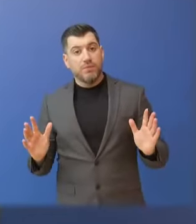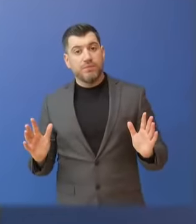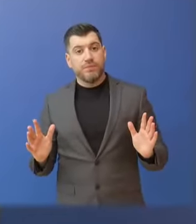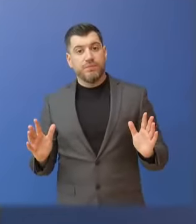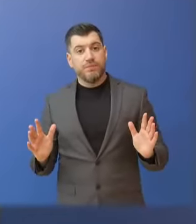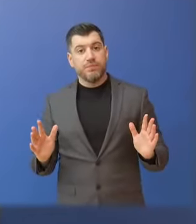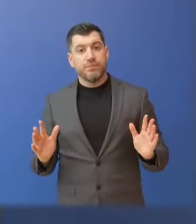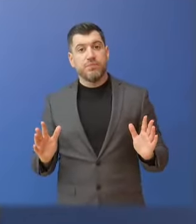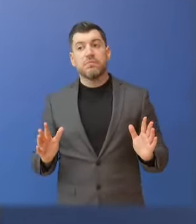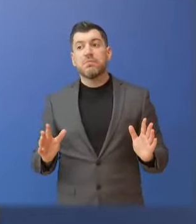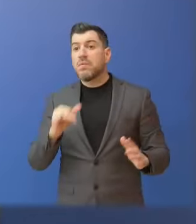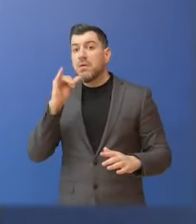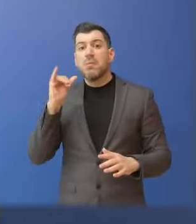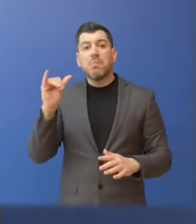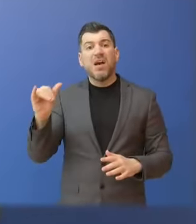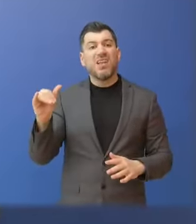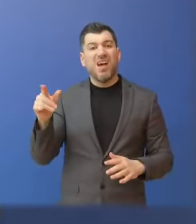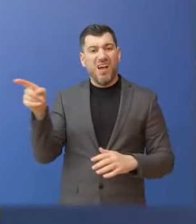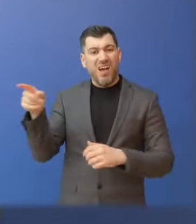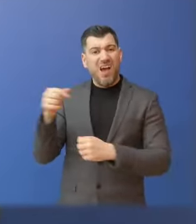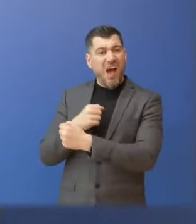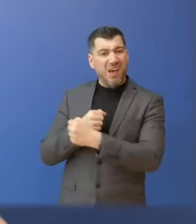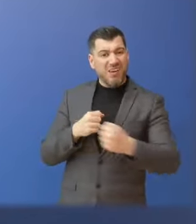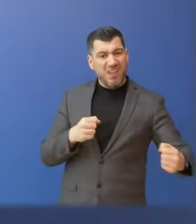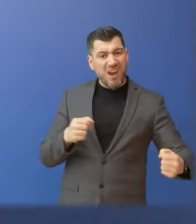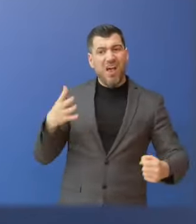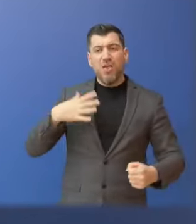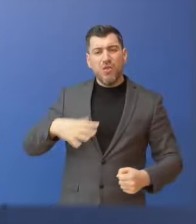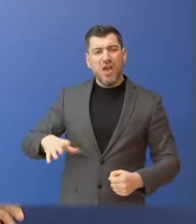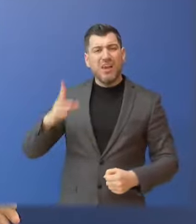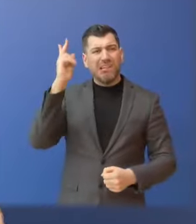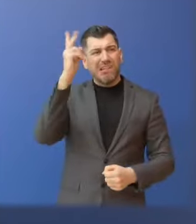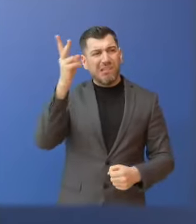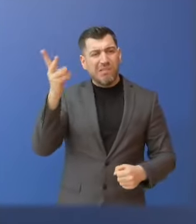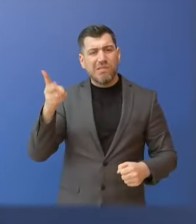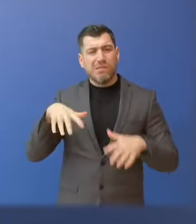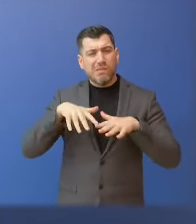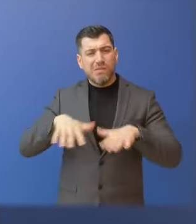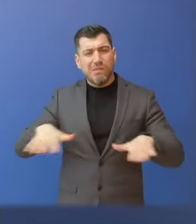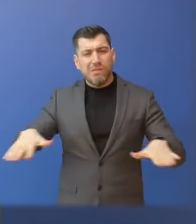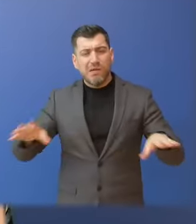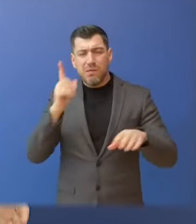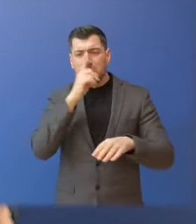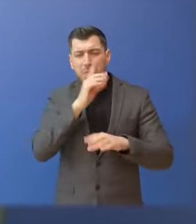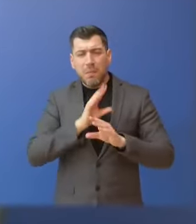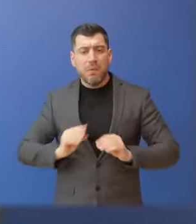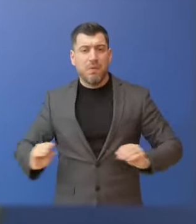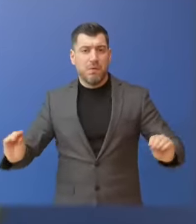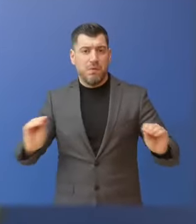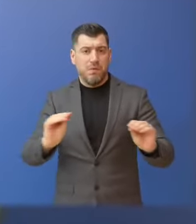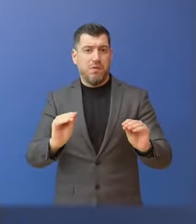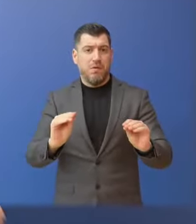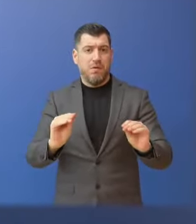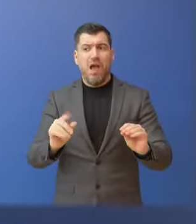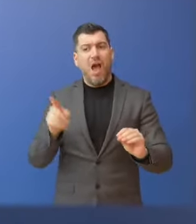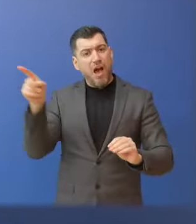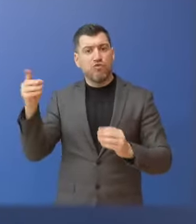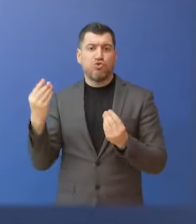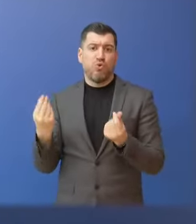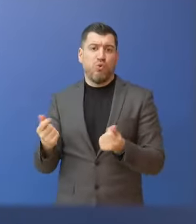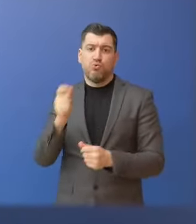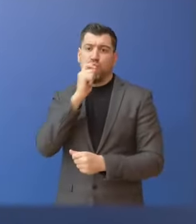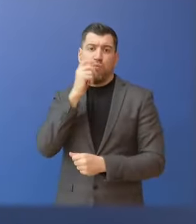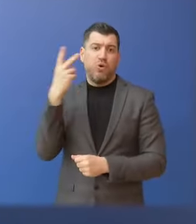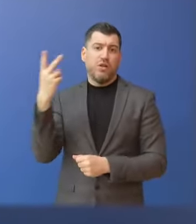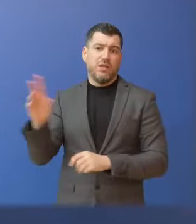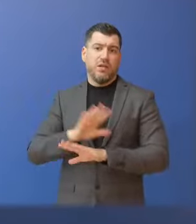της αριστεράς να δημιουργήσει προβοκάτσιες εκεί επενδύουν εκεί χτίσανε καριέρες αυτή είναι αυτός είναι ο τρόπος άσκησης πολιτικής μην κοροϊδευόμαστε